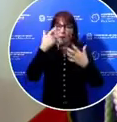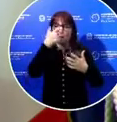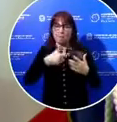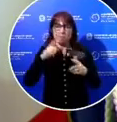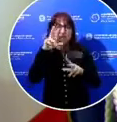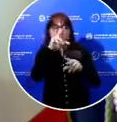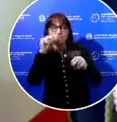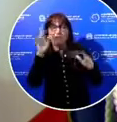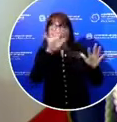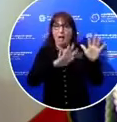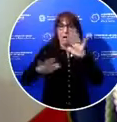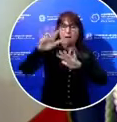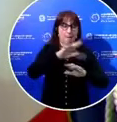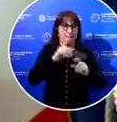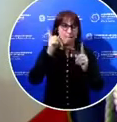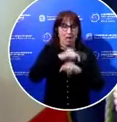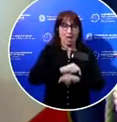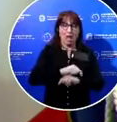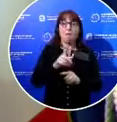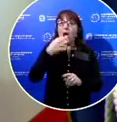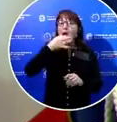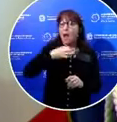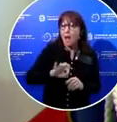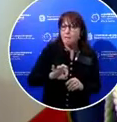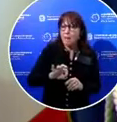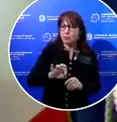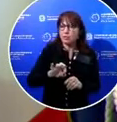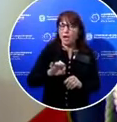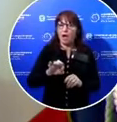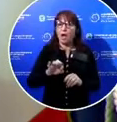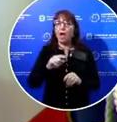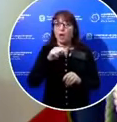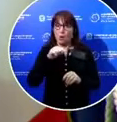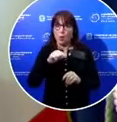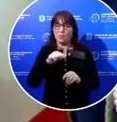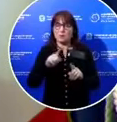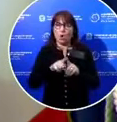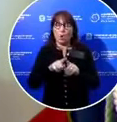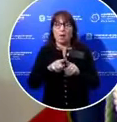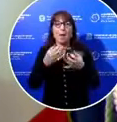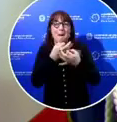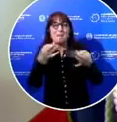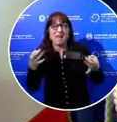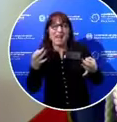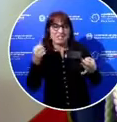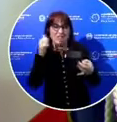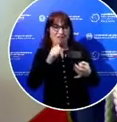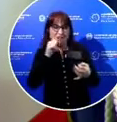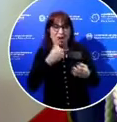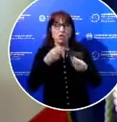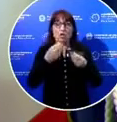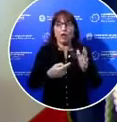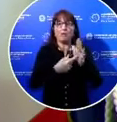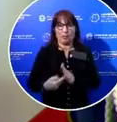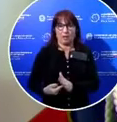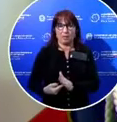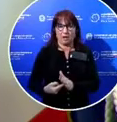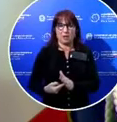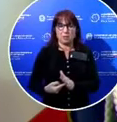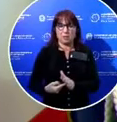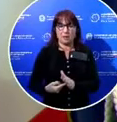percezione della realtà. Ma questa capacità di determinare artificiosi e falsi stati di benessere provoca dipendenza e